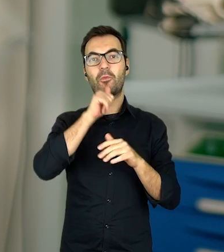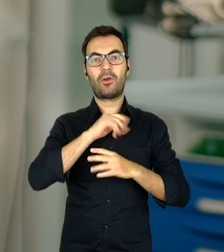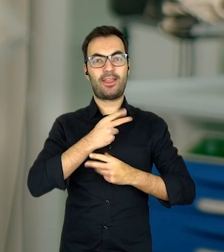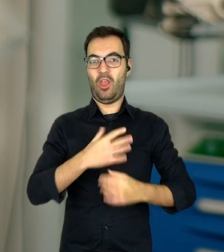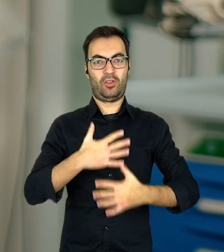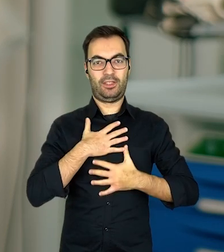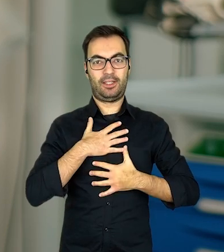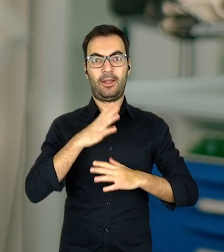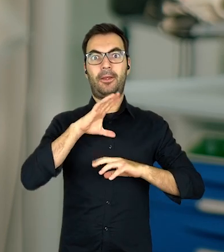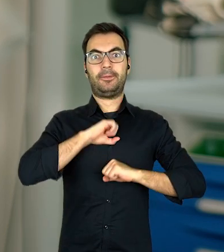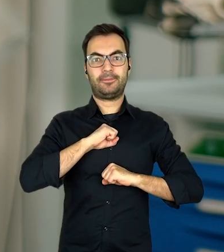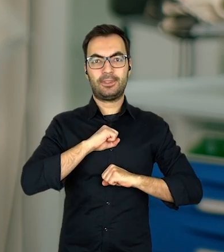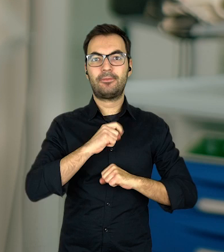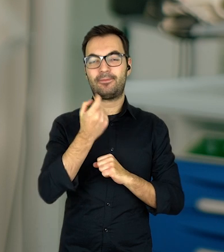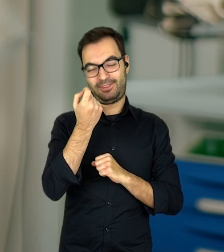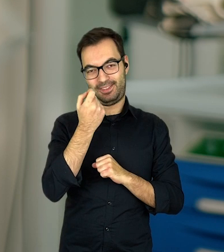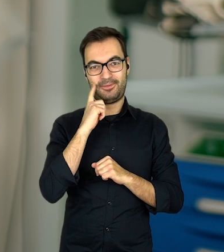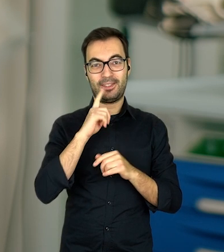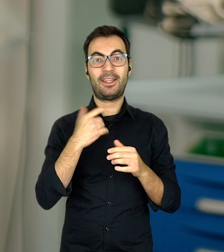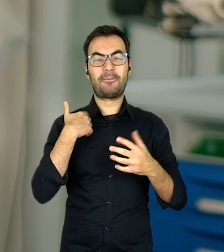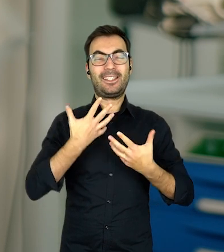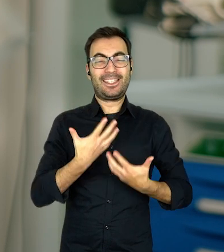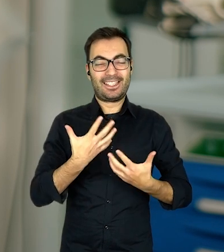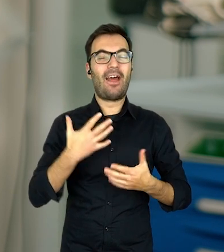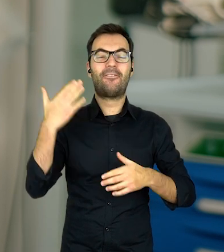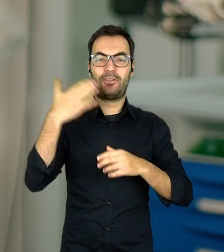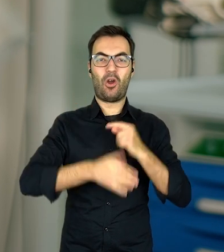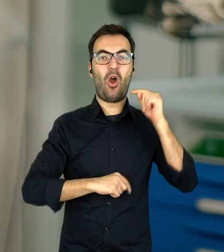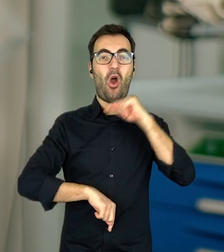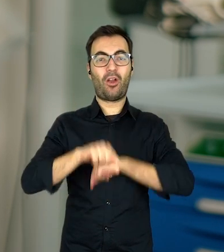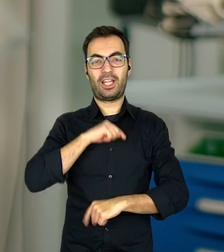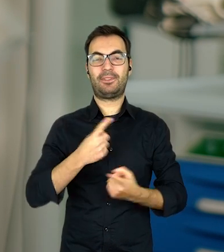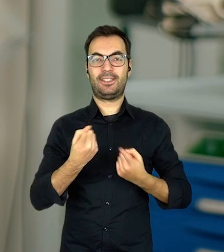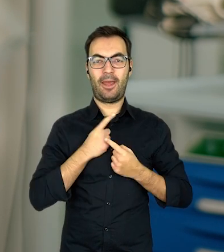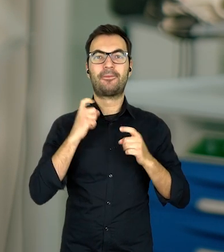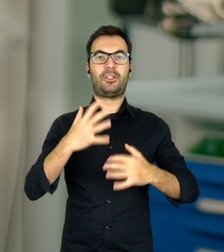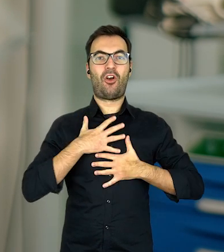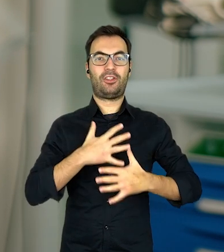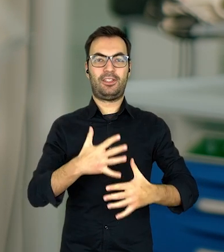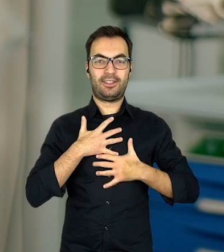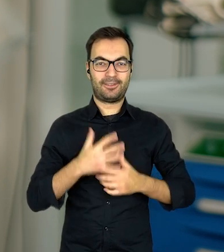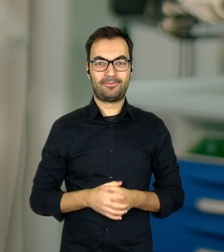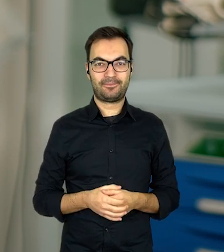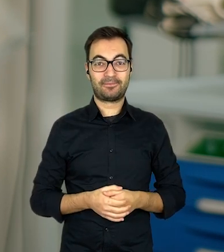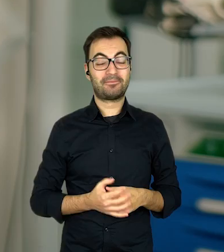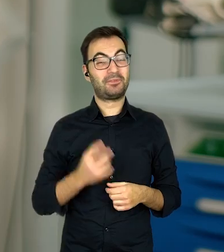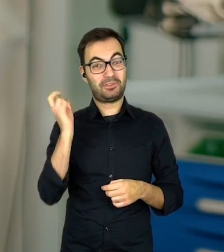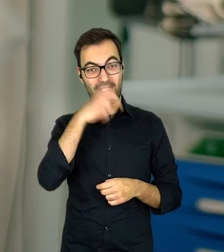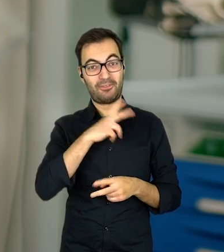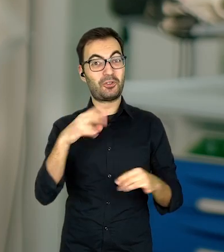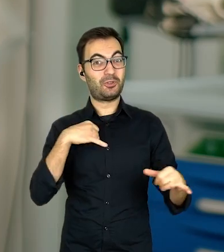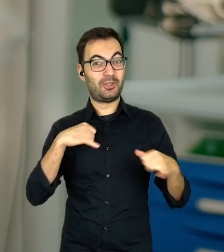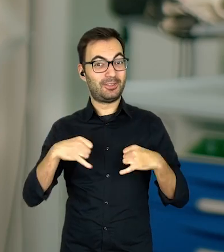częstotliwość. Możemy nawet spróbować nie oddychać przez chwilę, bo wbrew naszej woli w końcu organizm zacznie oddychać za